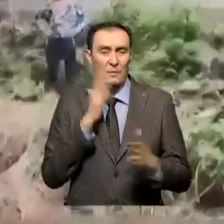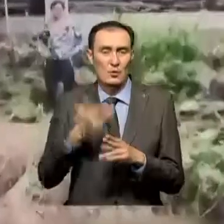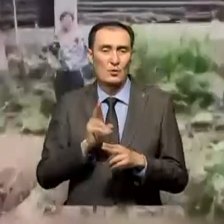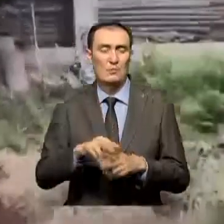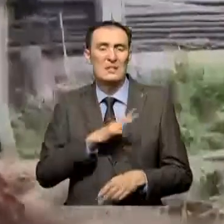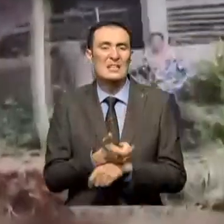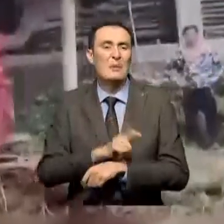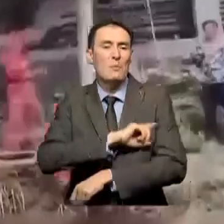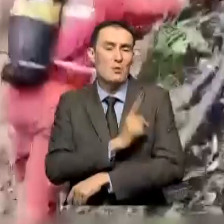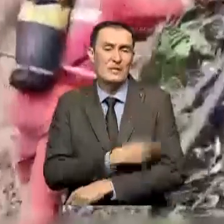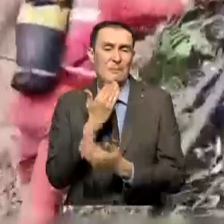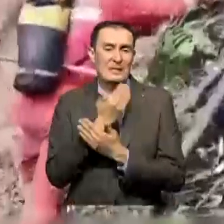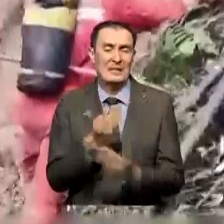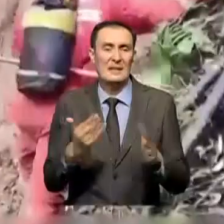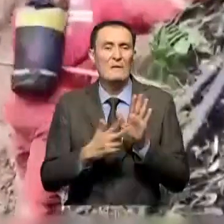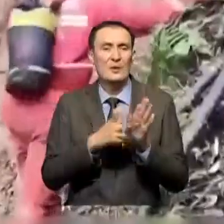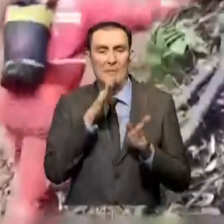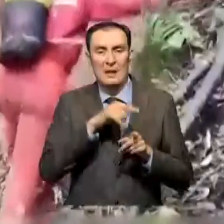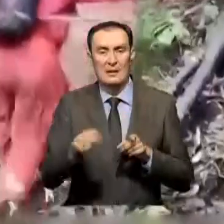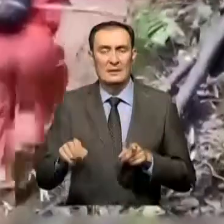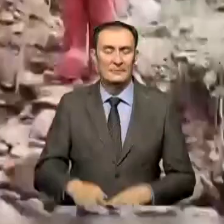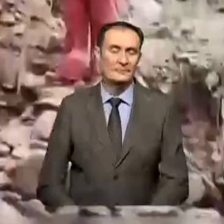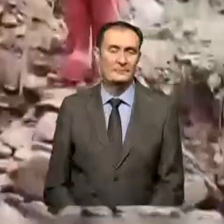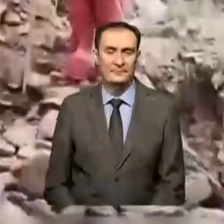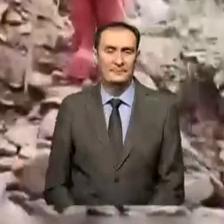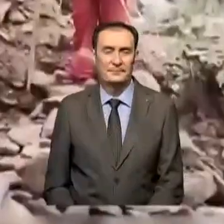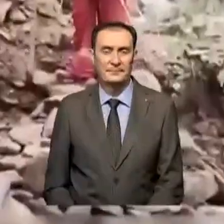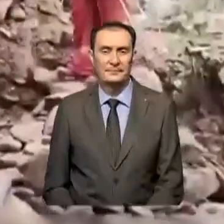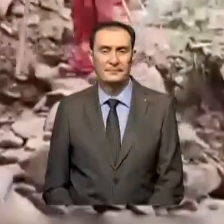уже назвали самым мощным за последние 8 лет.